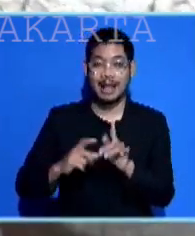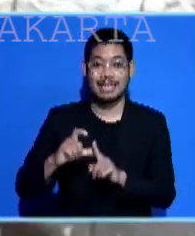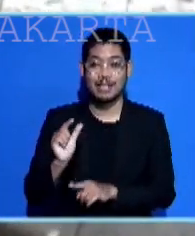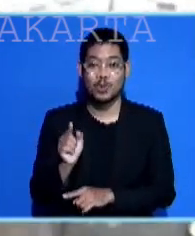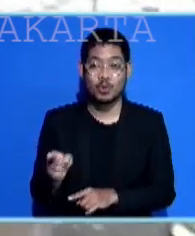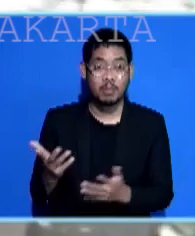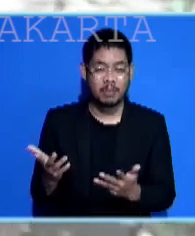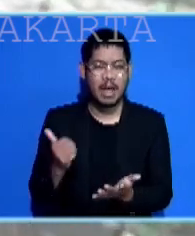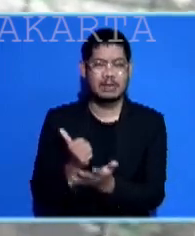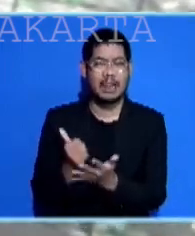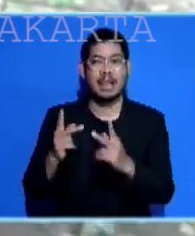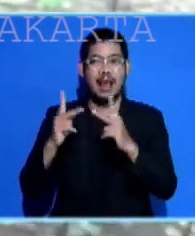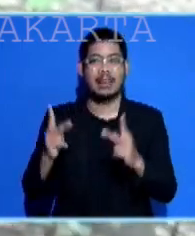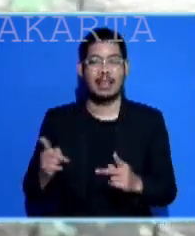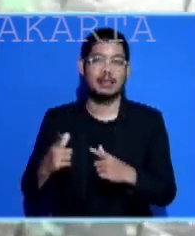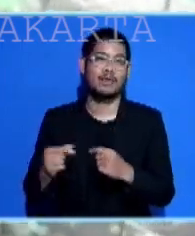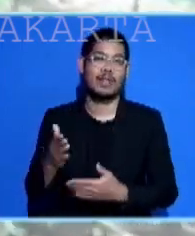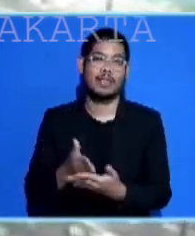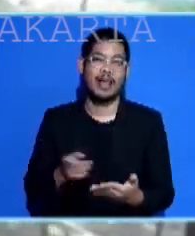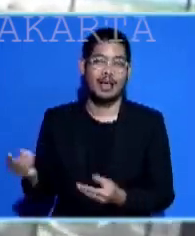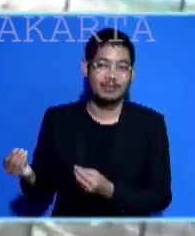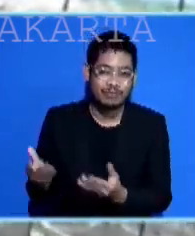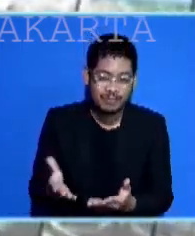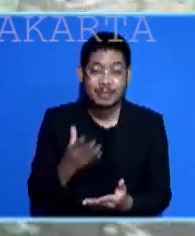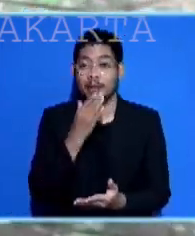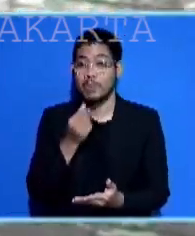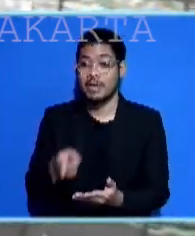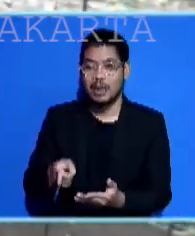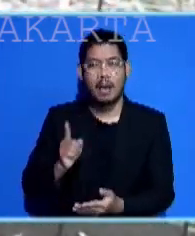jawaah k j Jal